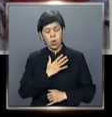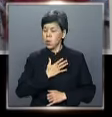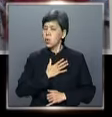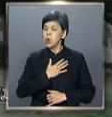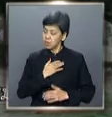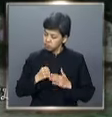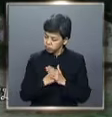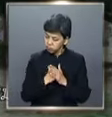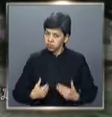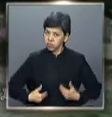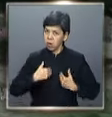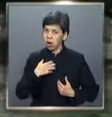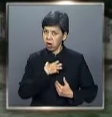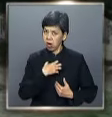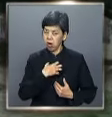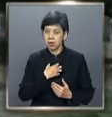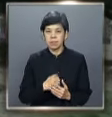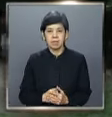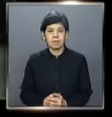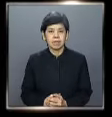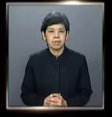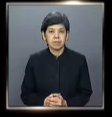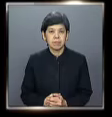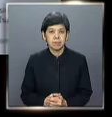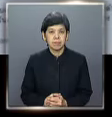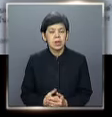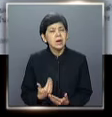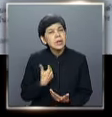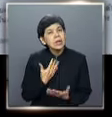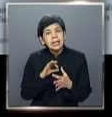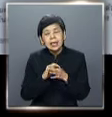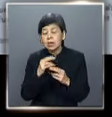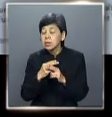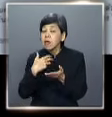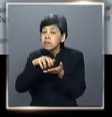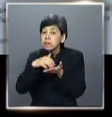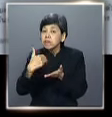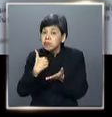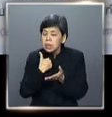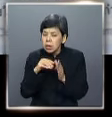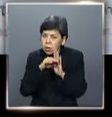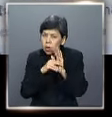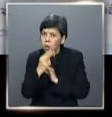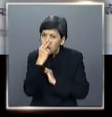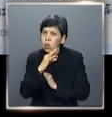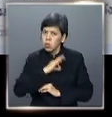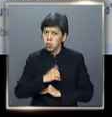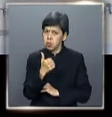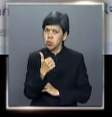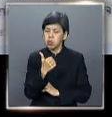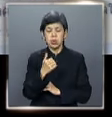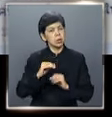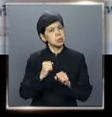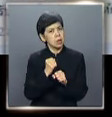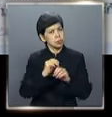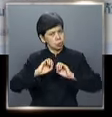ใจที่จะสู้ต่อไปหรือจากความคิดเห็นของคุณพานุที่บอกว่าเป็นรายการที่นำเสนอได้อย่างเป็นธรรม